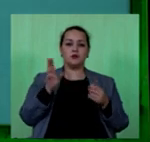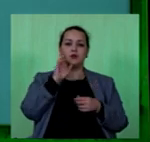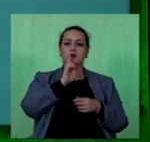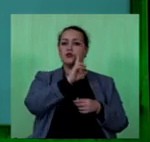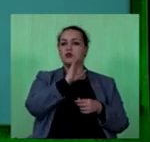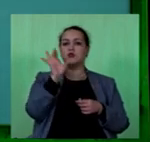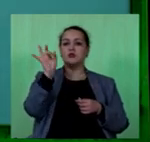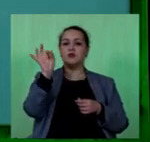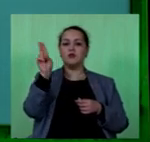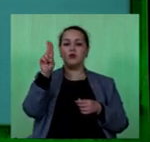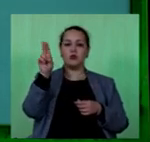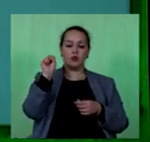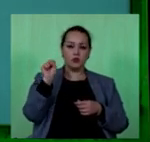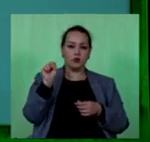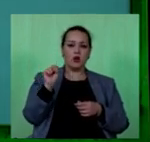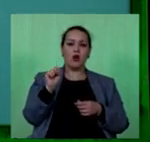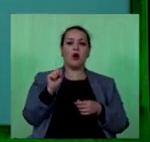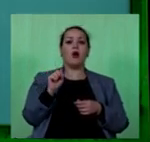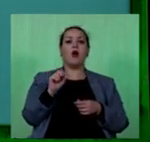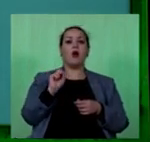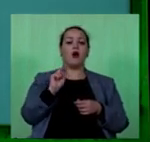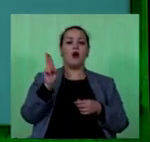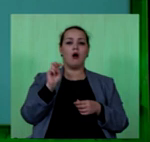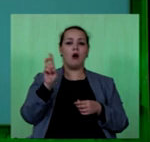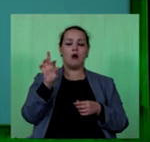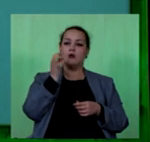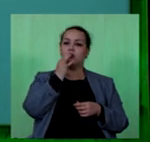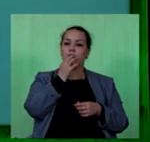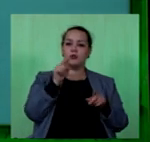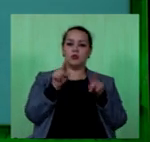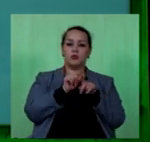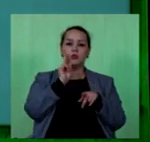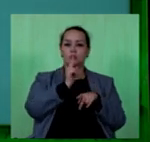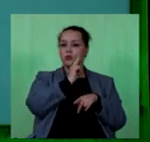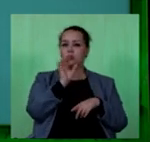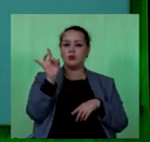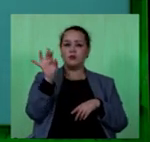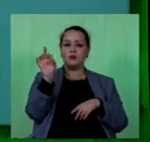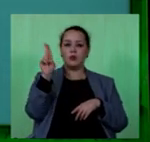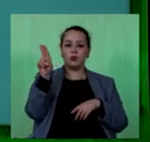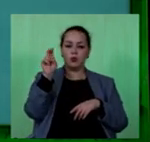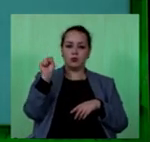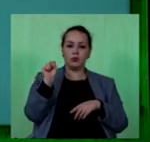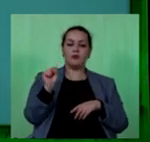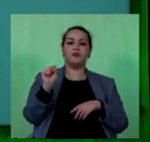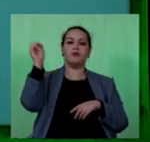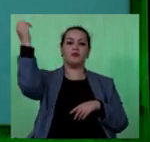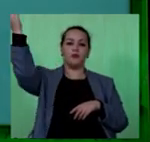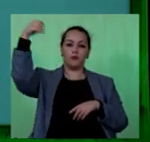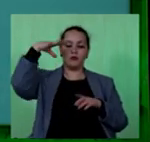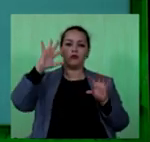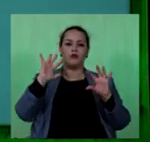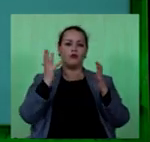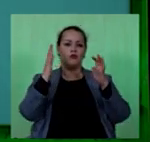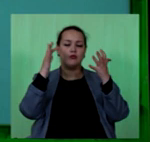прилагательное какая ранее тоже женского рода дальше светит яркое солнце